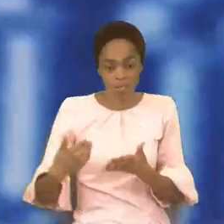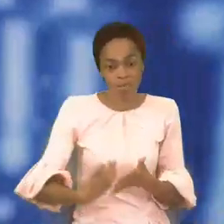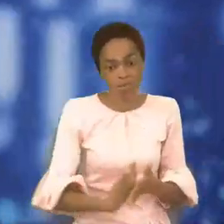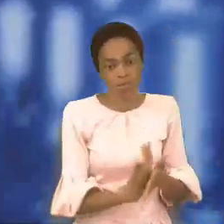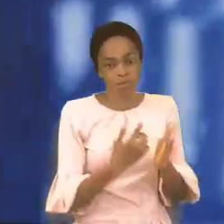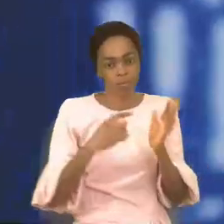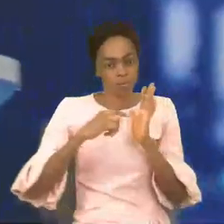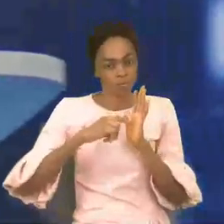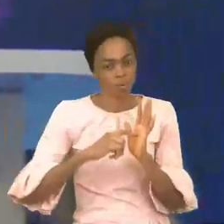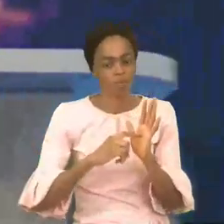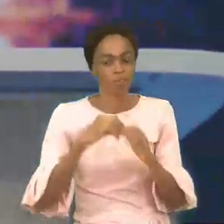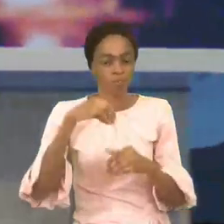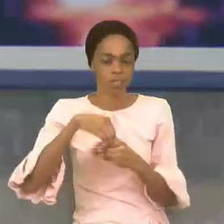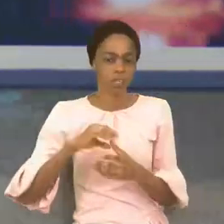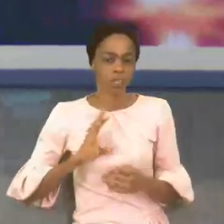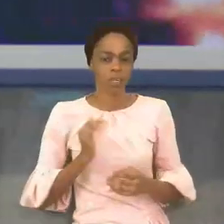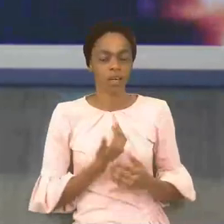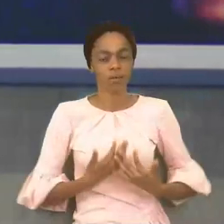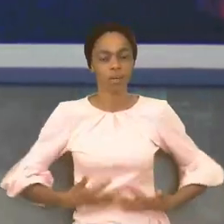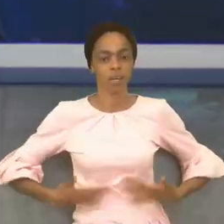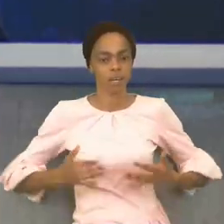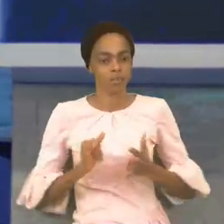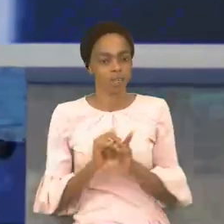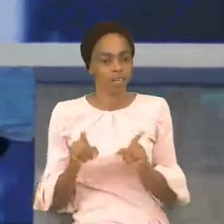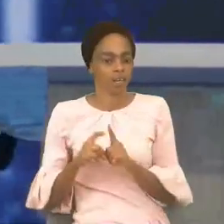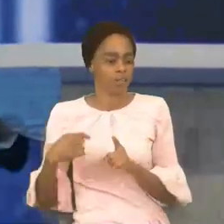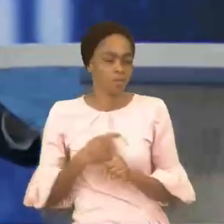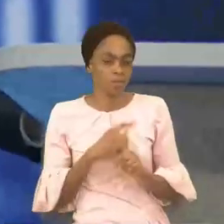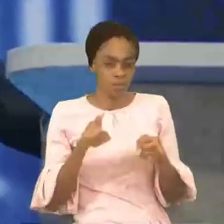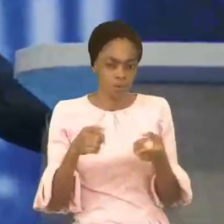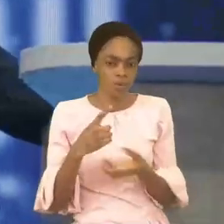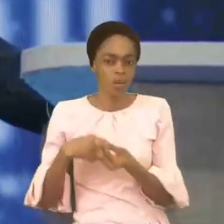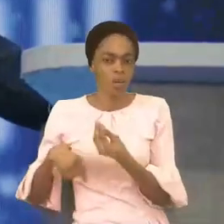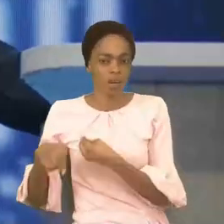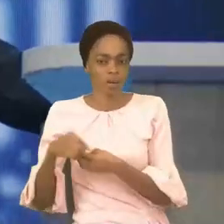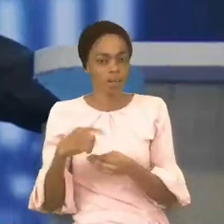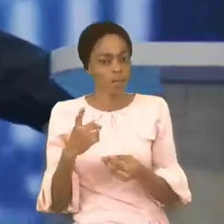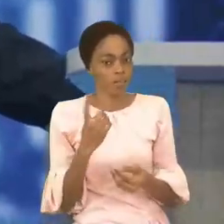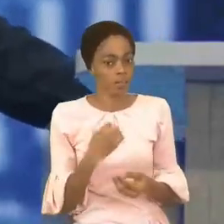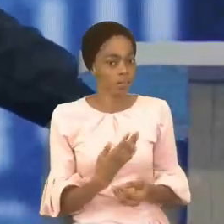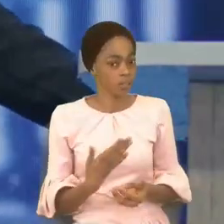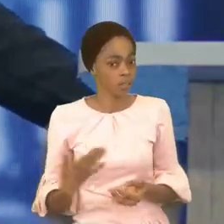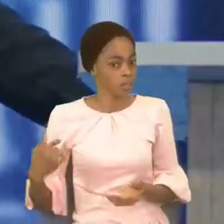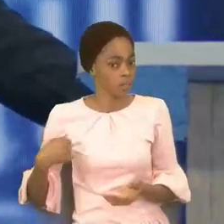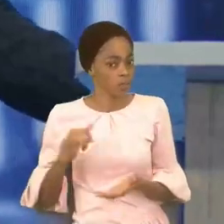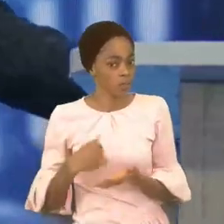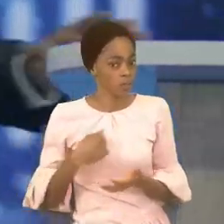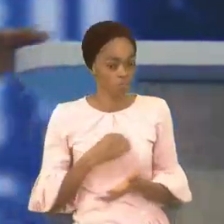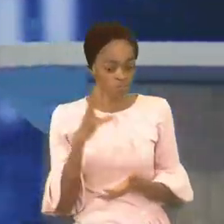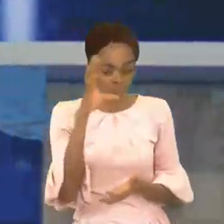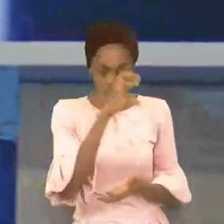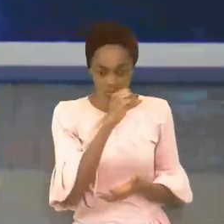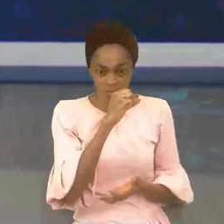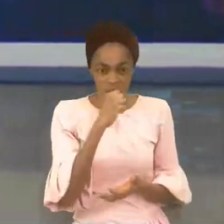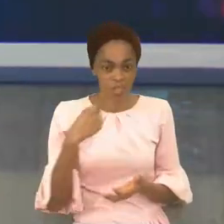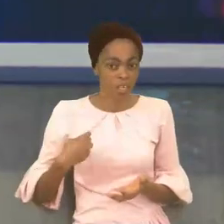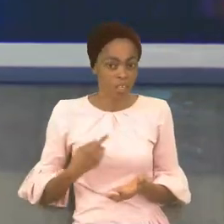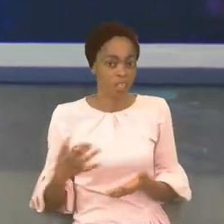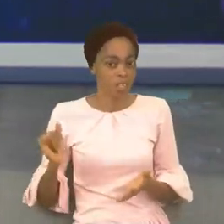nouvelle révélation dans notre vie. Pour que comme nous allons les choses perdues,